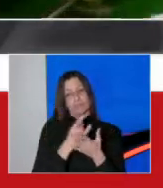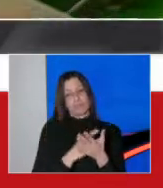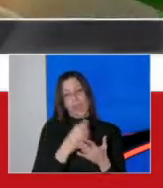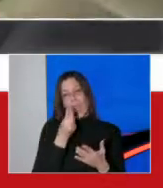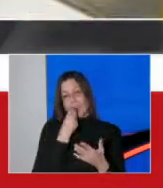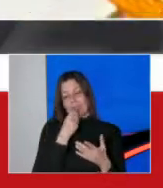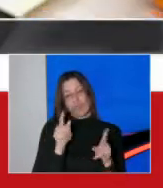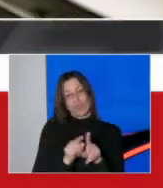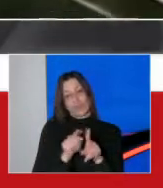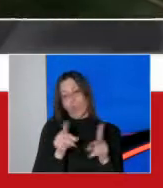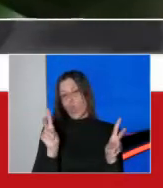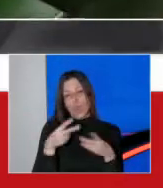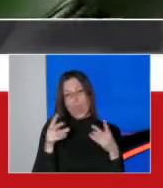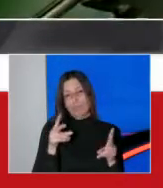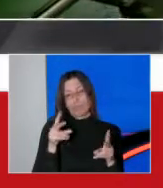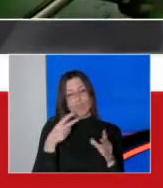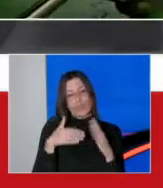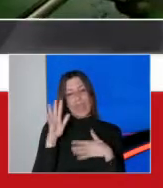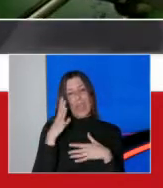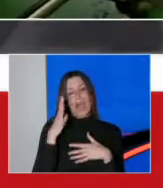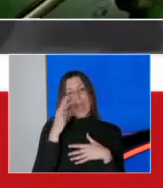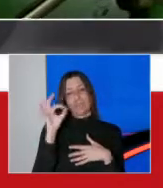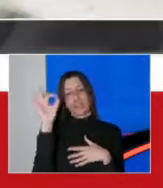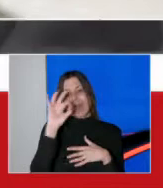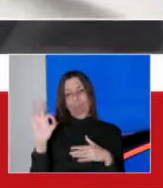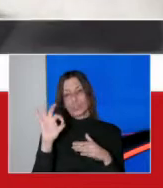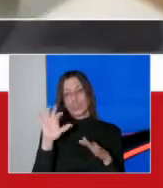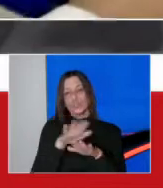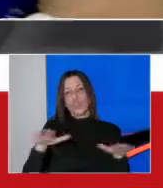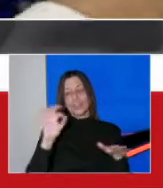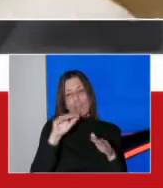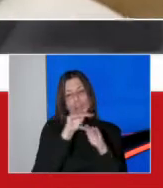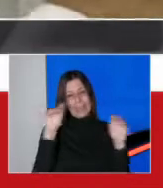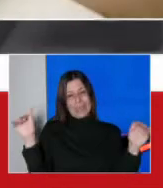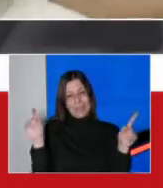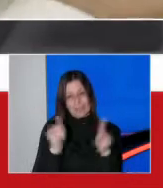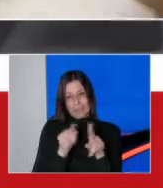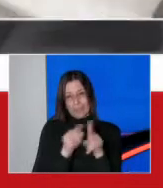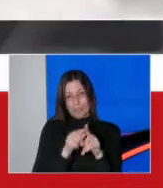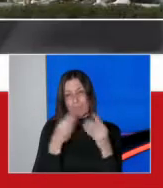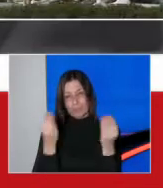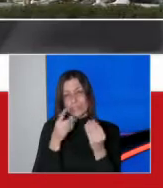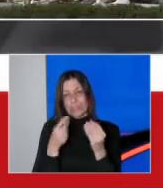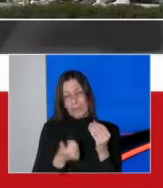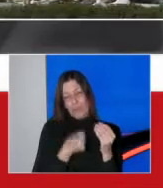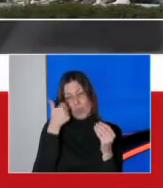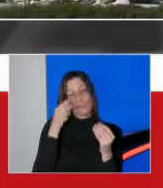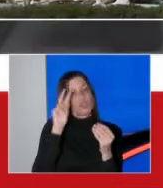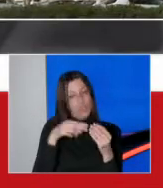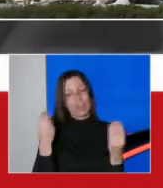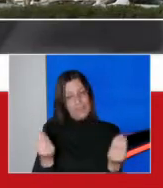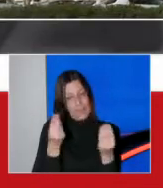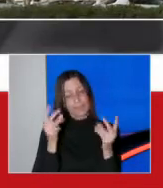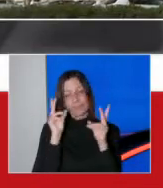שהן לא יכולות לתפוס יותר מ-50% משטח המדף באותה קטגוריה, שזה חל על מונופולים. כלומר, יש דברים